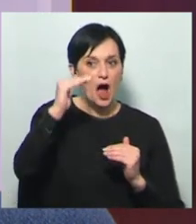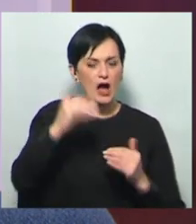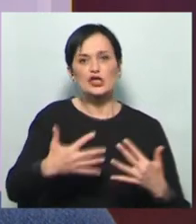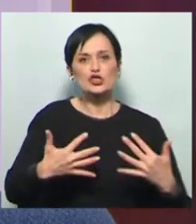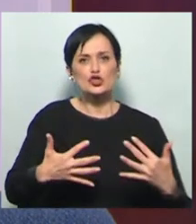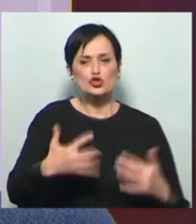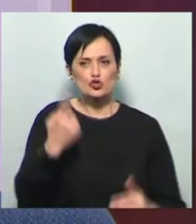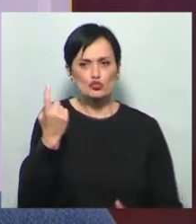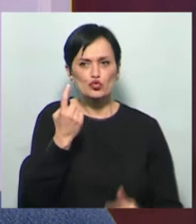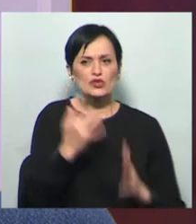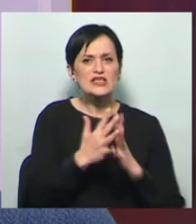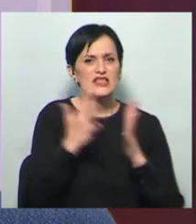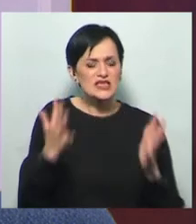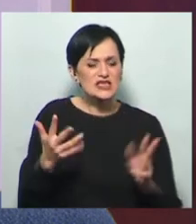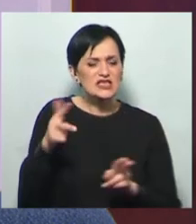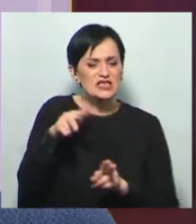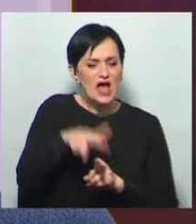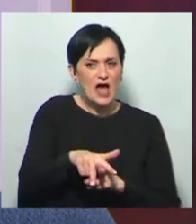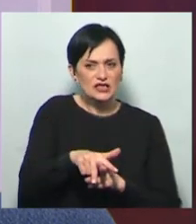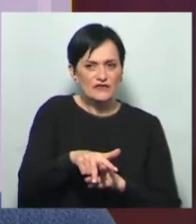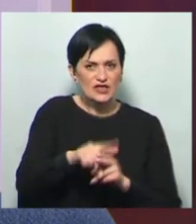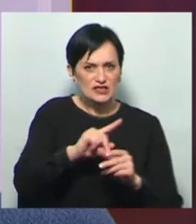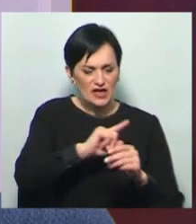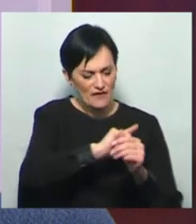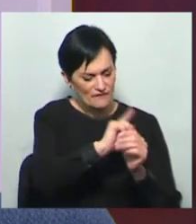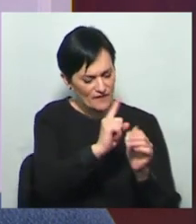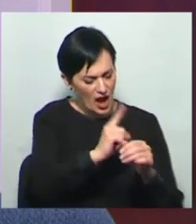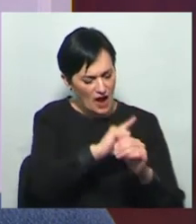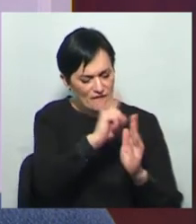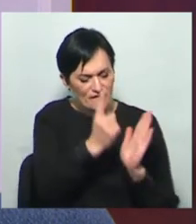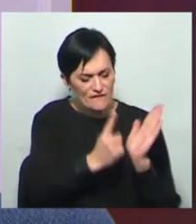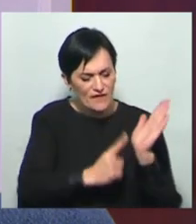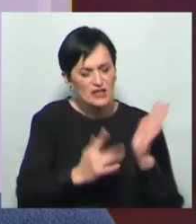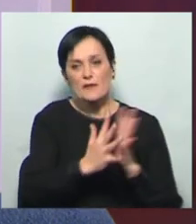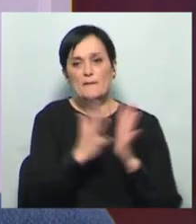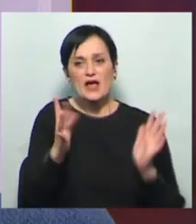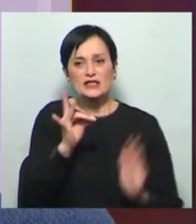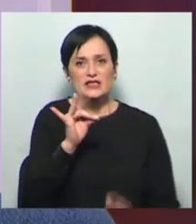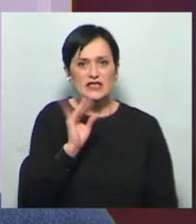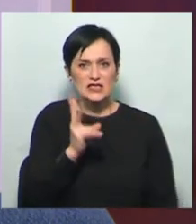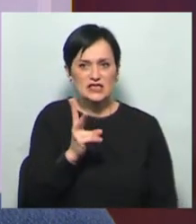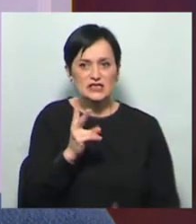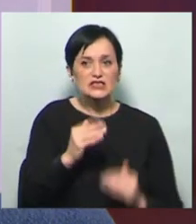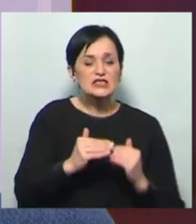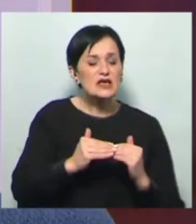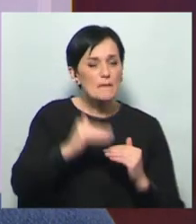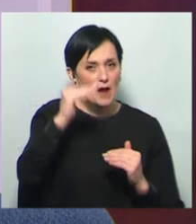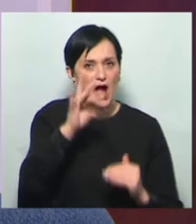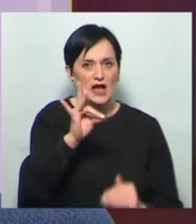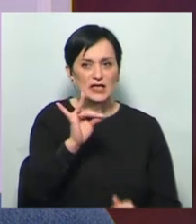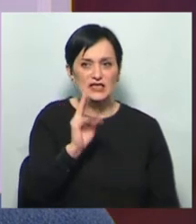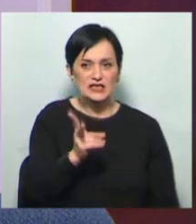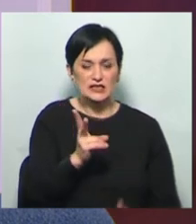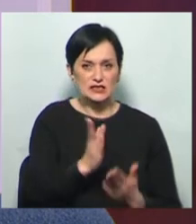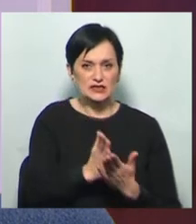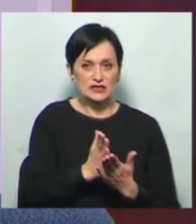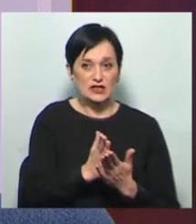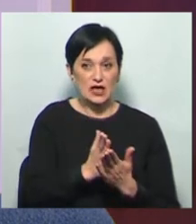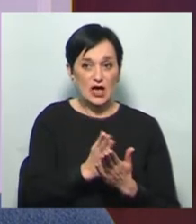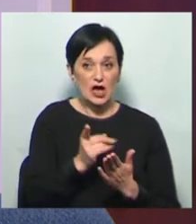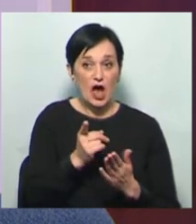მით უფრო დიდი დატვირთვა აქვს ვენებს და მით უფრო მეტია რისკი, ანუ მით უფრო მაღალია რისკი და